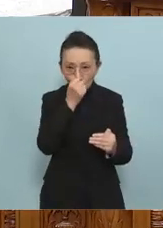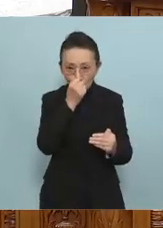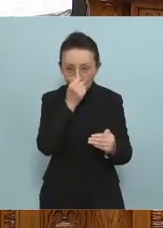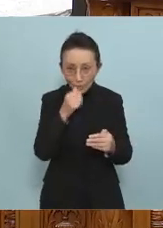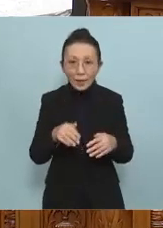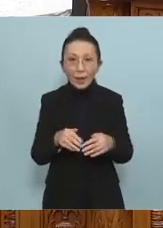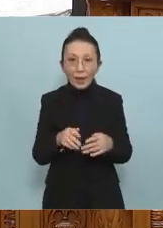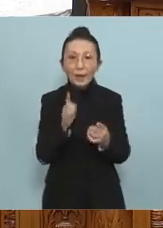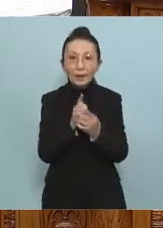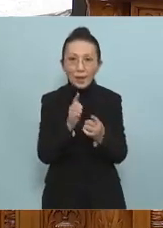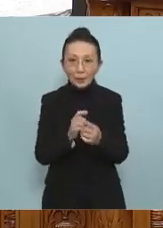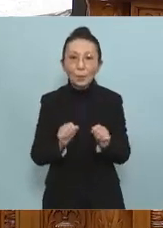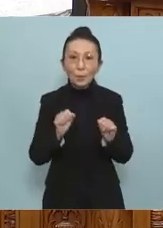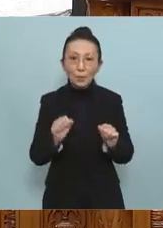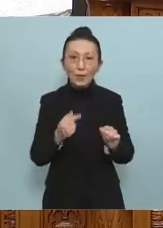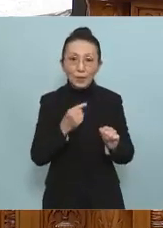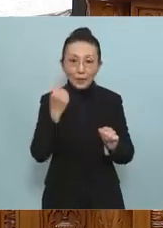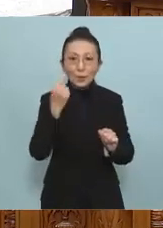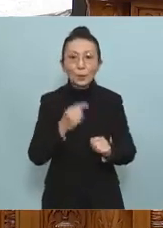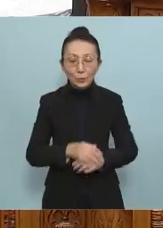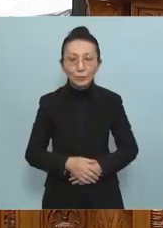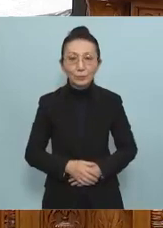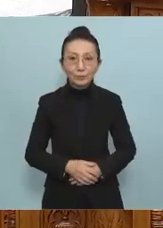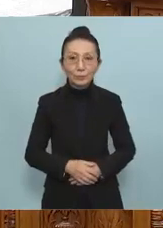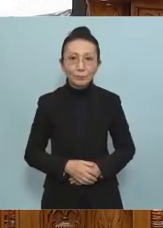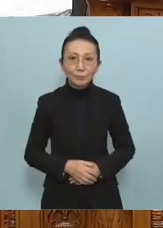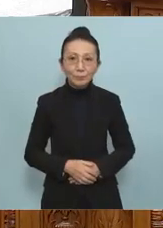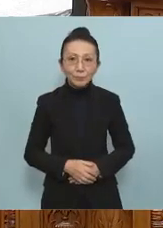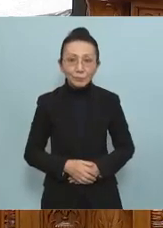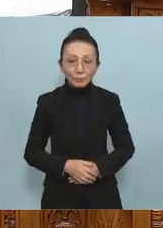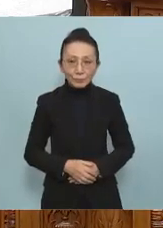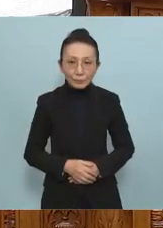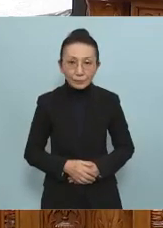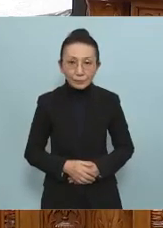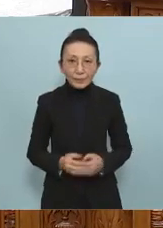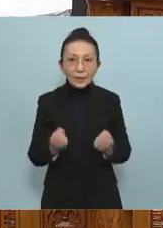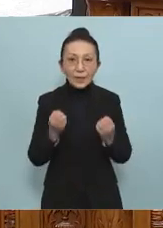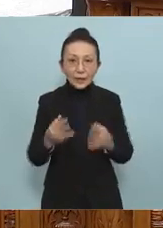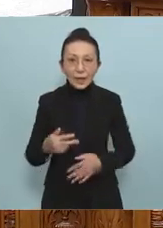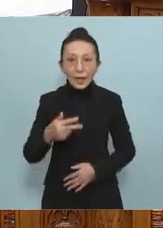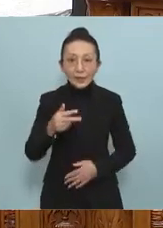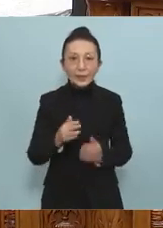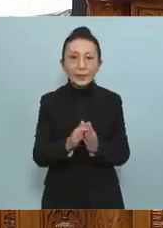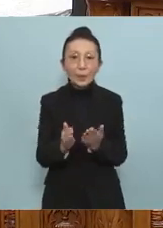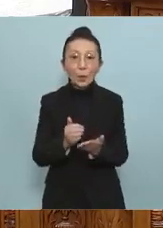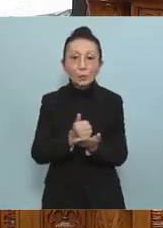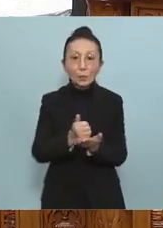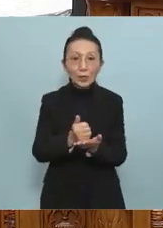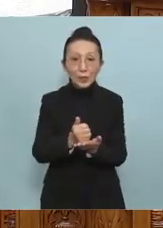を行っていきたいと思います。新しい資本主義についてお